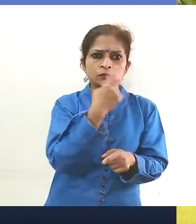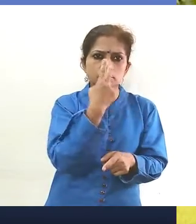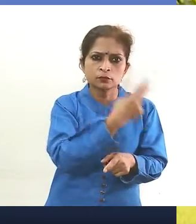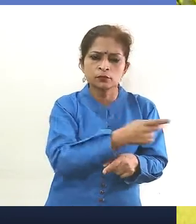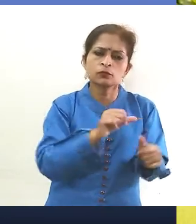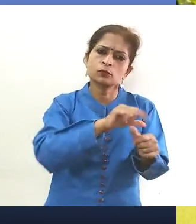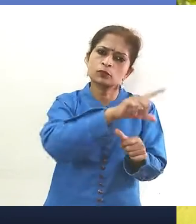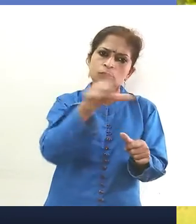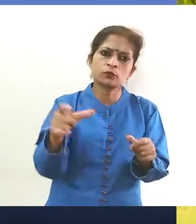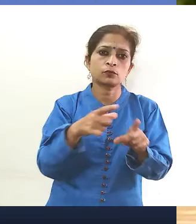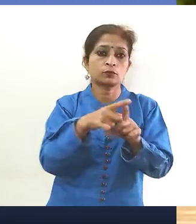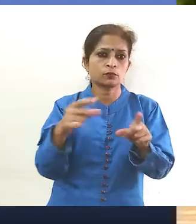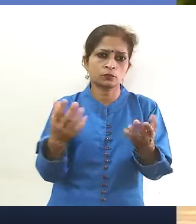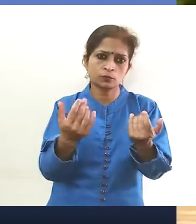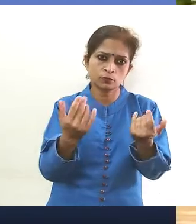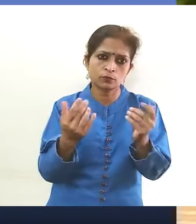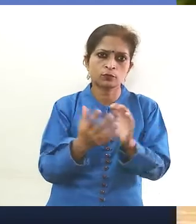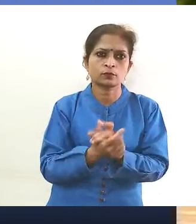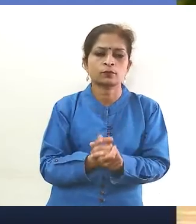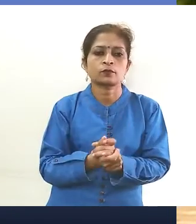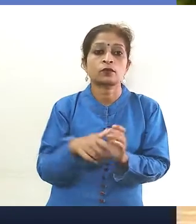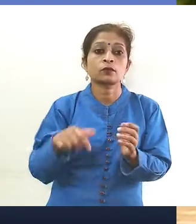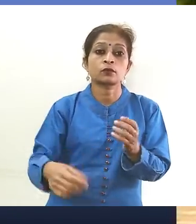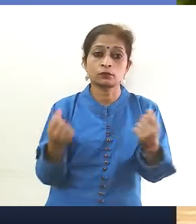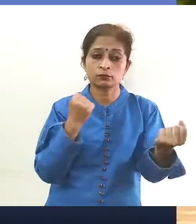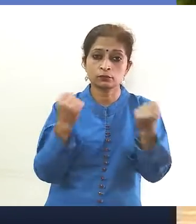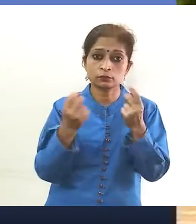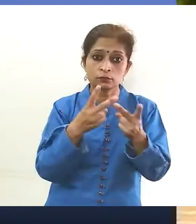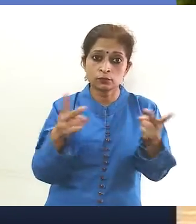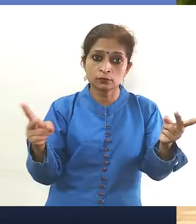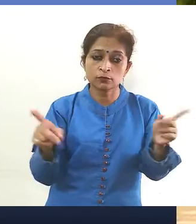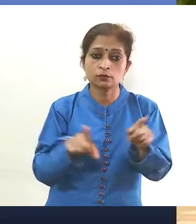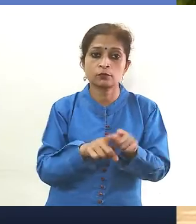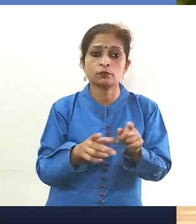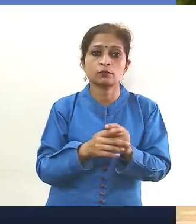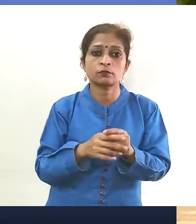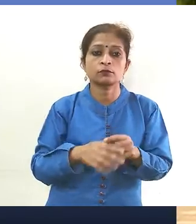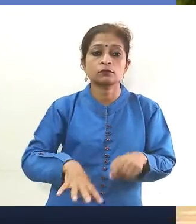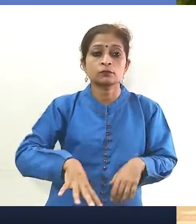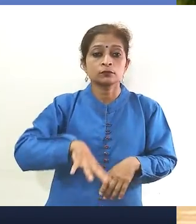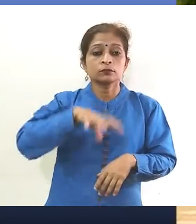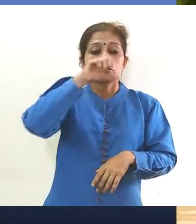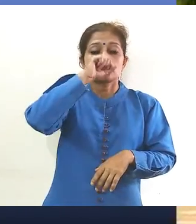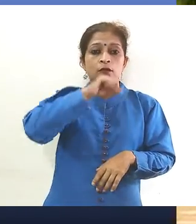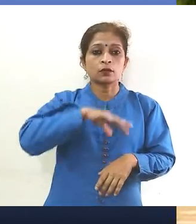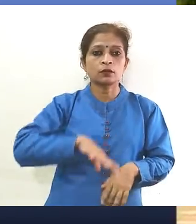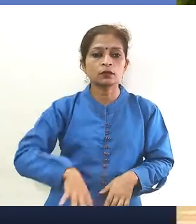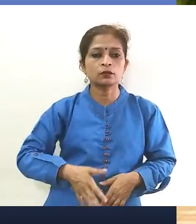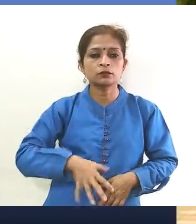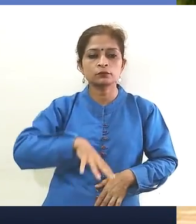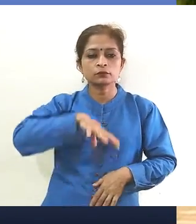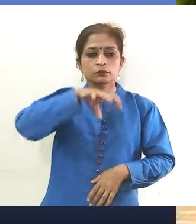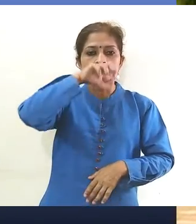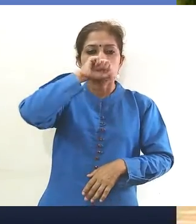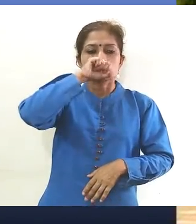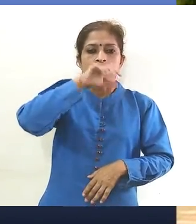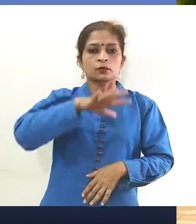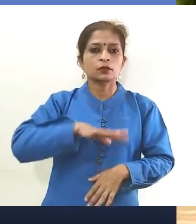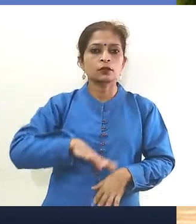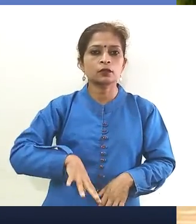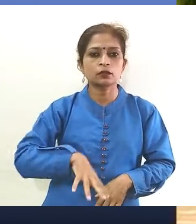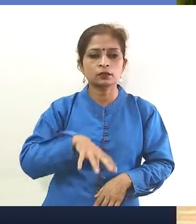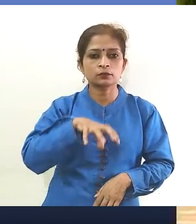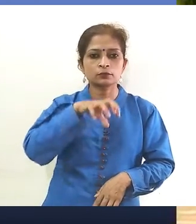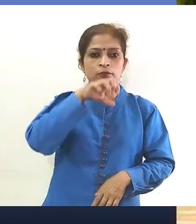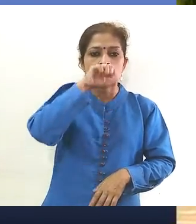से कर सकते हैं। इस तरह से ये अभ्यास लंबे लंबे श्वासों के साथ करते हैं तो पूरी बॉडी रिलैक्स हो जाती है।